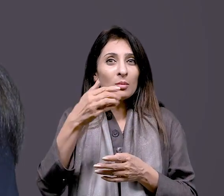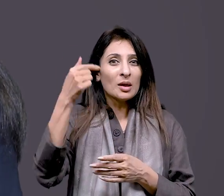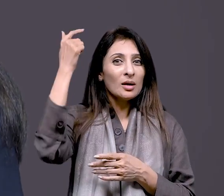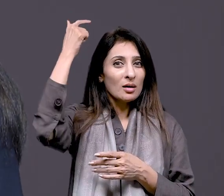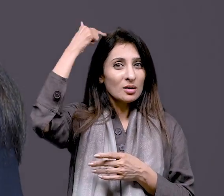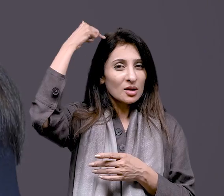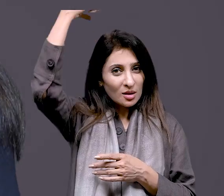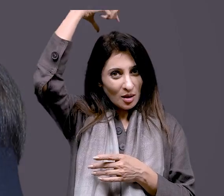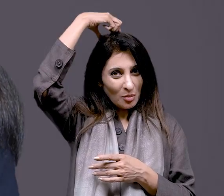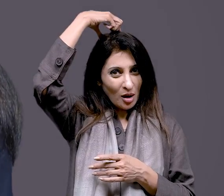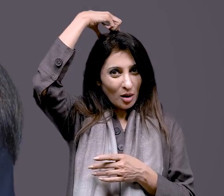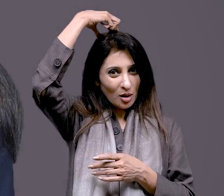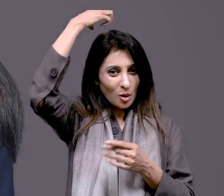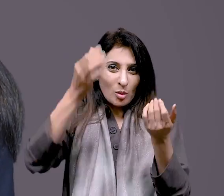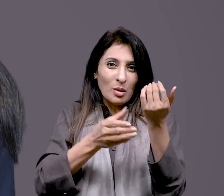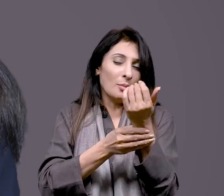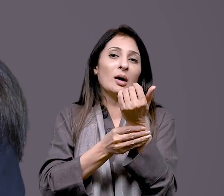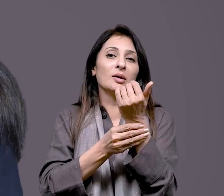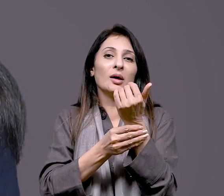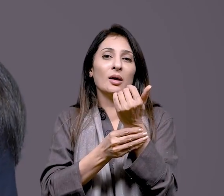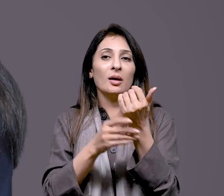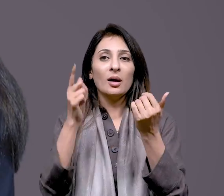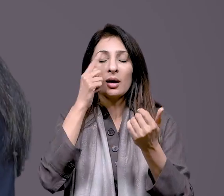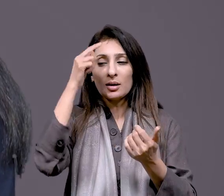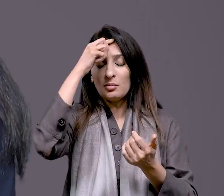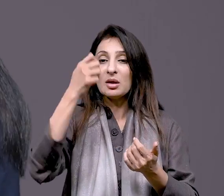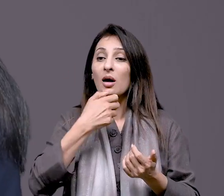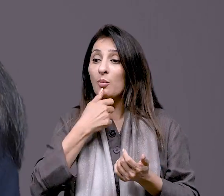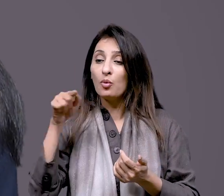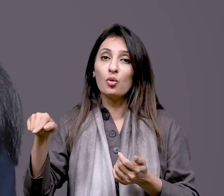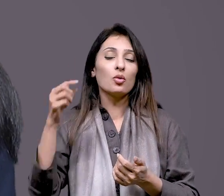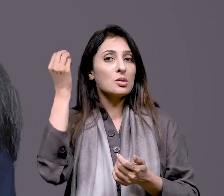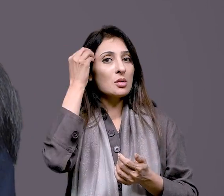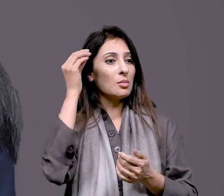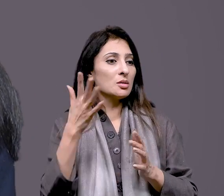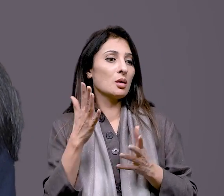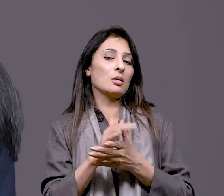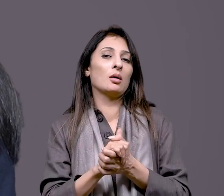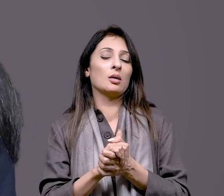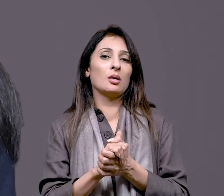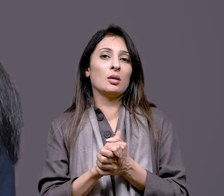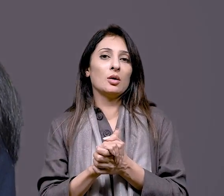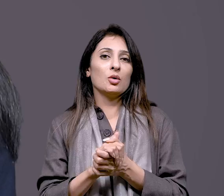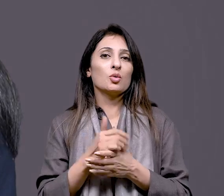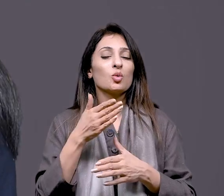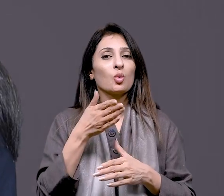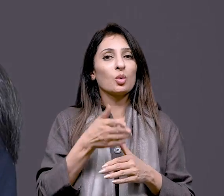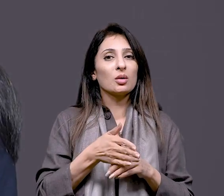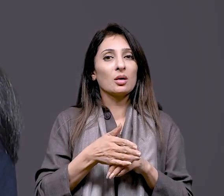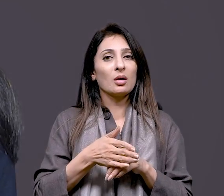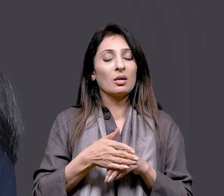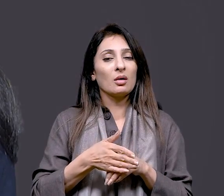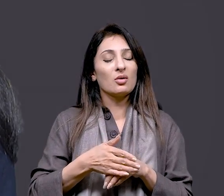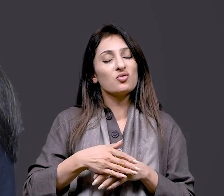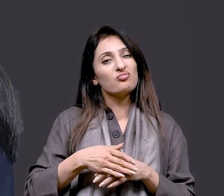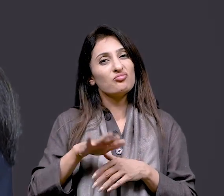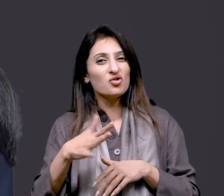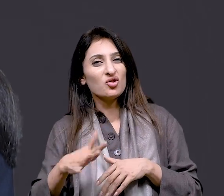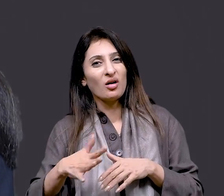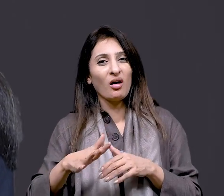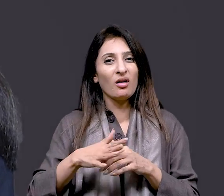balance में लाना with the outside world is the job of the parent. And if the parent is unable to do it, your child